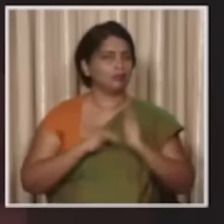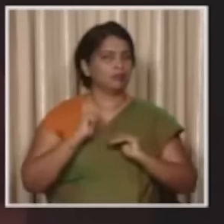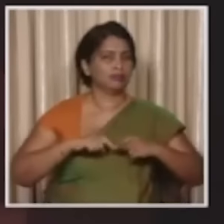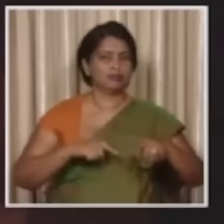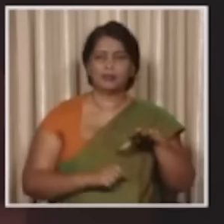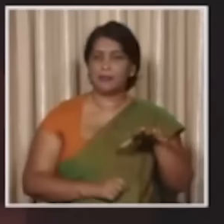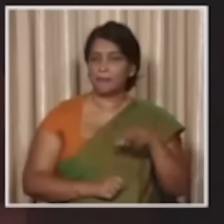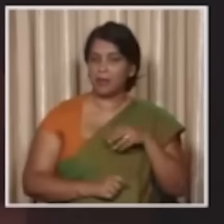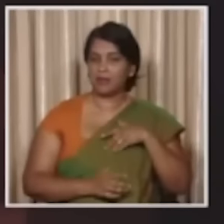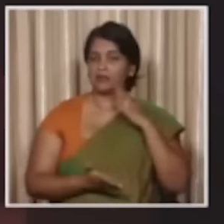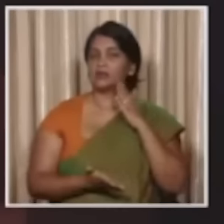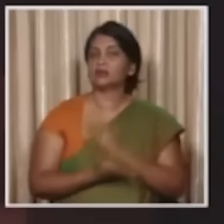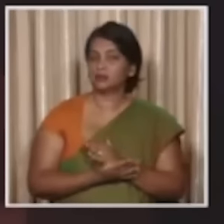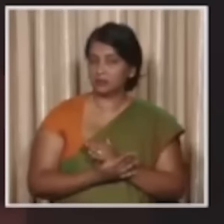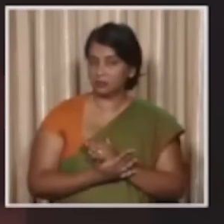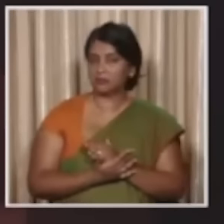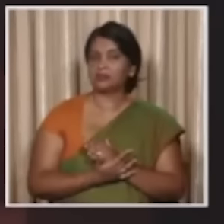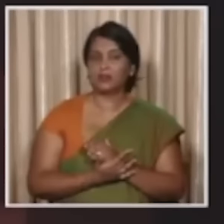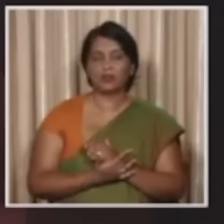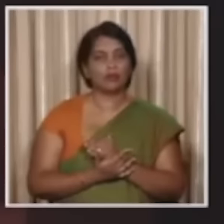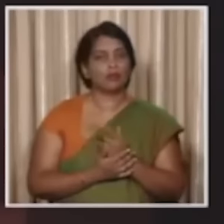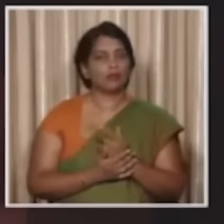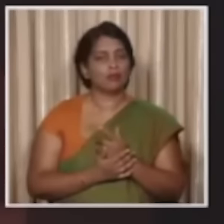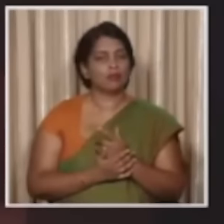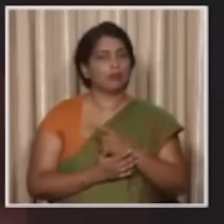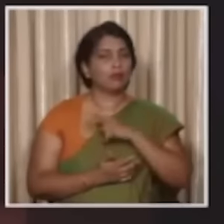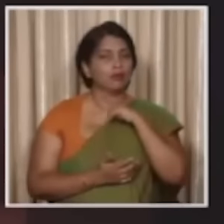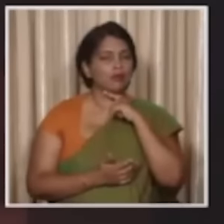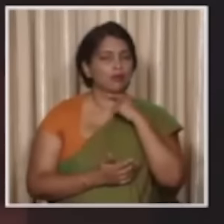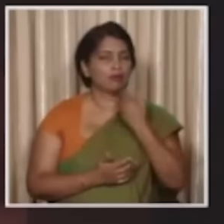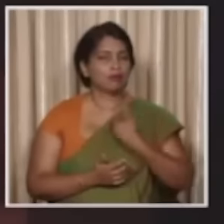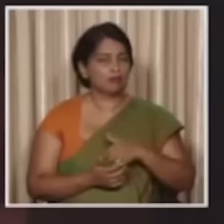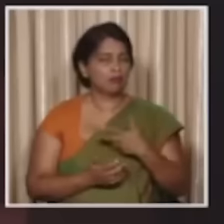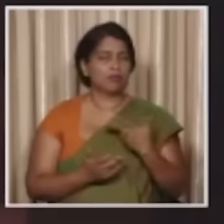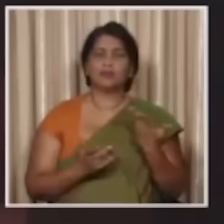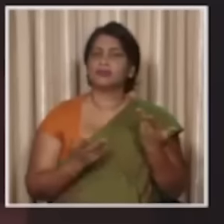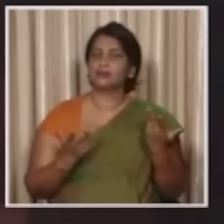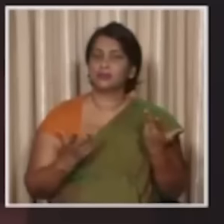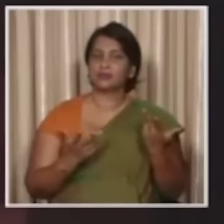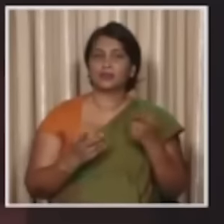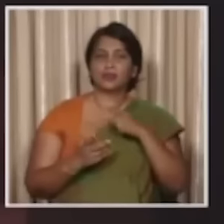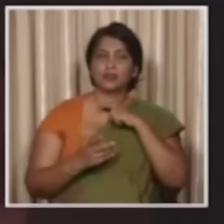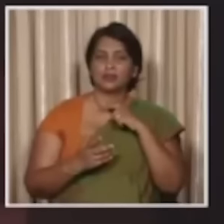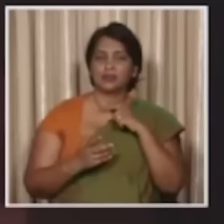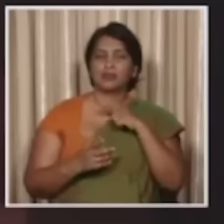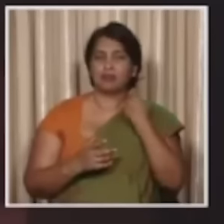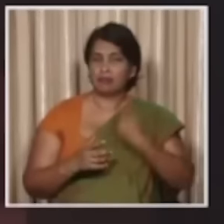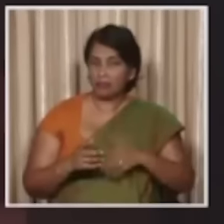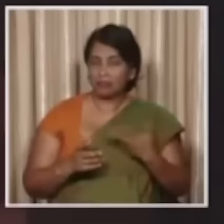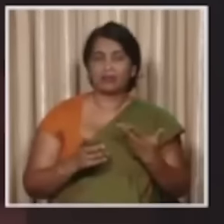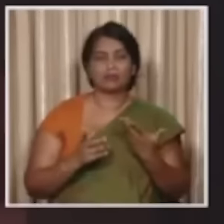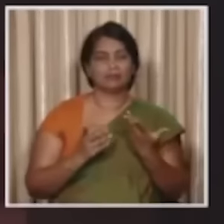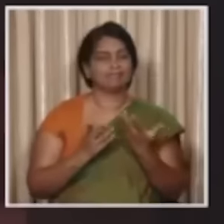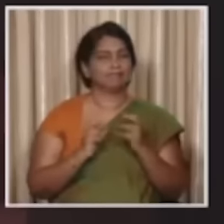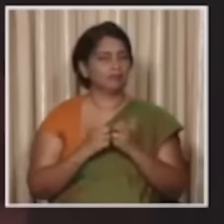යොදා ගැනීම නතර කරමින් ආර්ථව දුගී බව තුරන් කිරීමට ඒ කියන්නේ පීරියඩ් පවටි ප්‍රශ්නය තුරන්